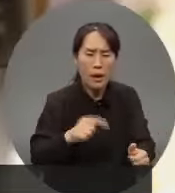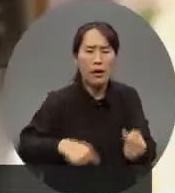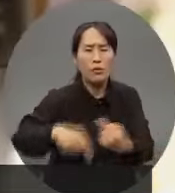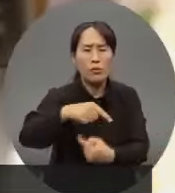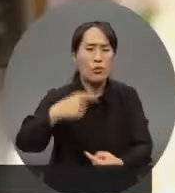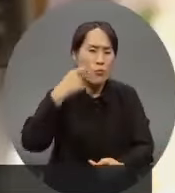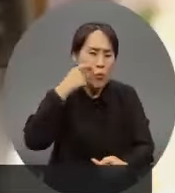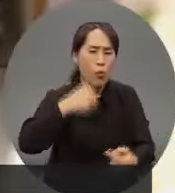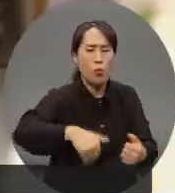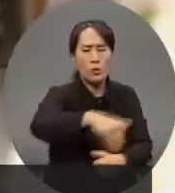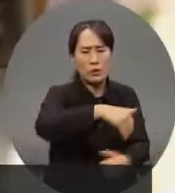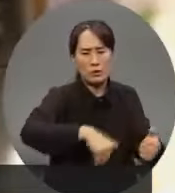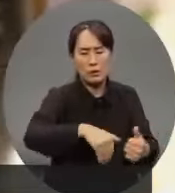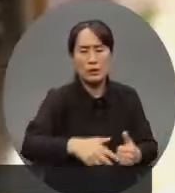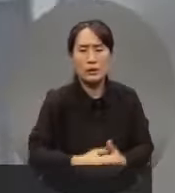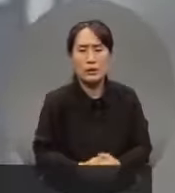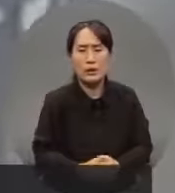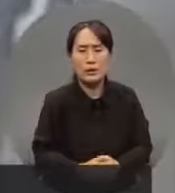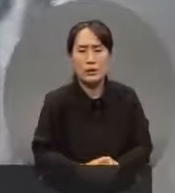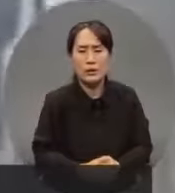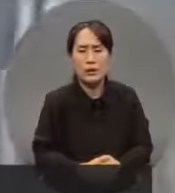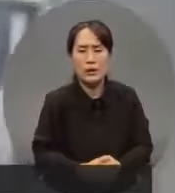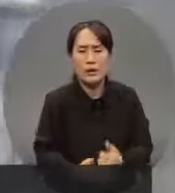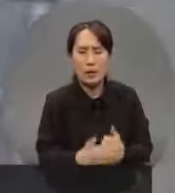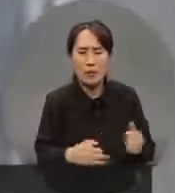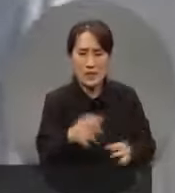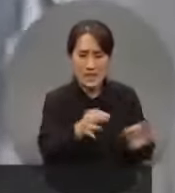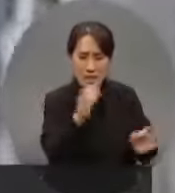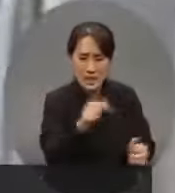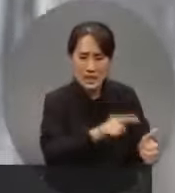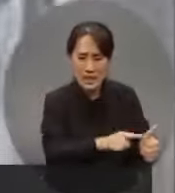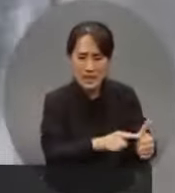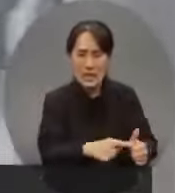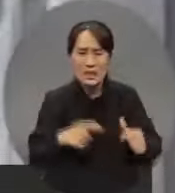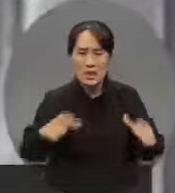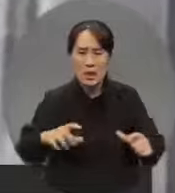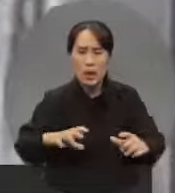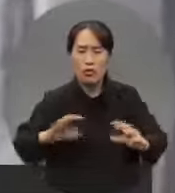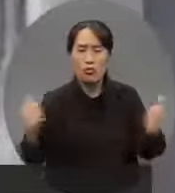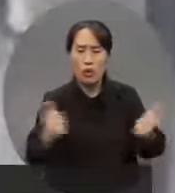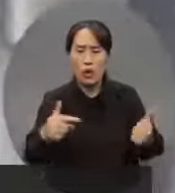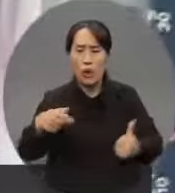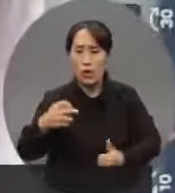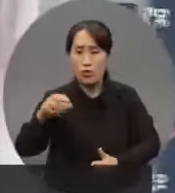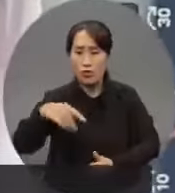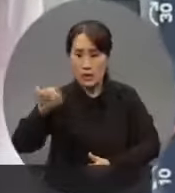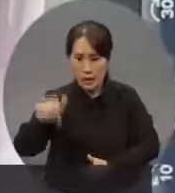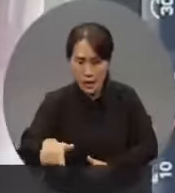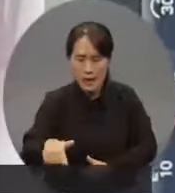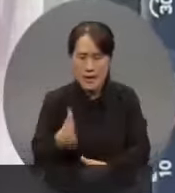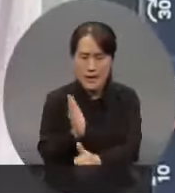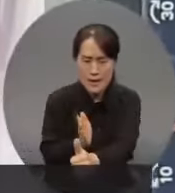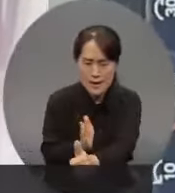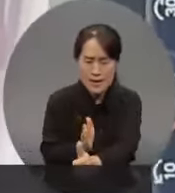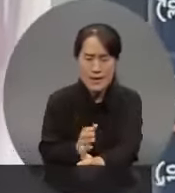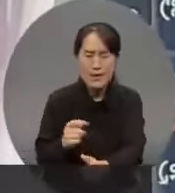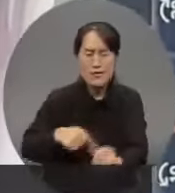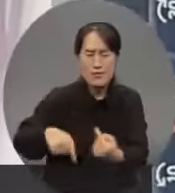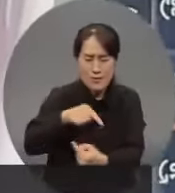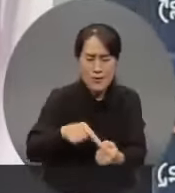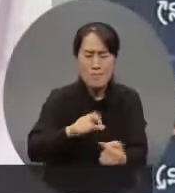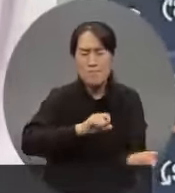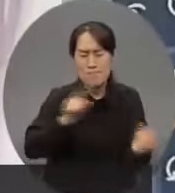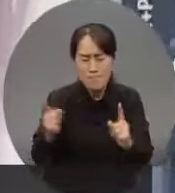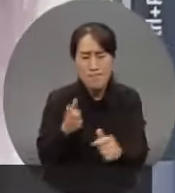할 수 없던 상태였습니다 때문에 카페 사장은 해당 지역구 국회의원인 정 부의장 측에 영업을 다시 할 수 있게 해